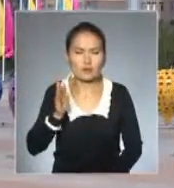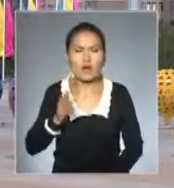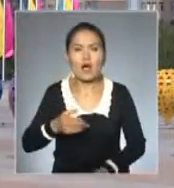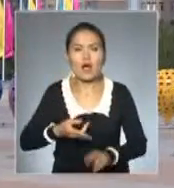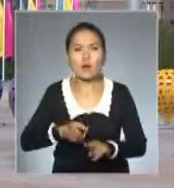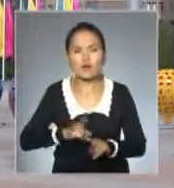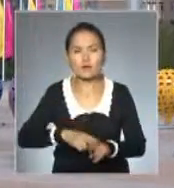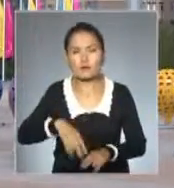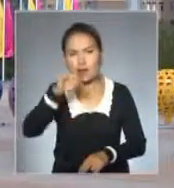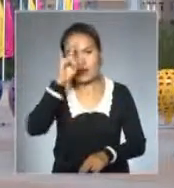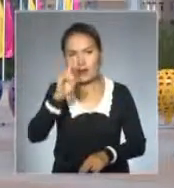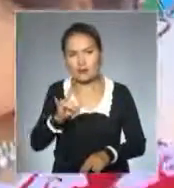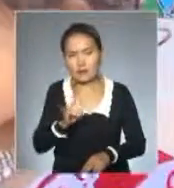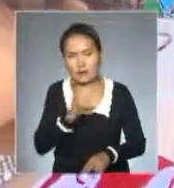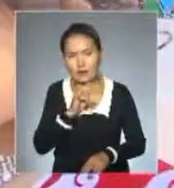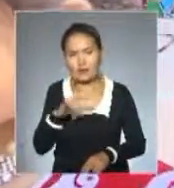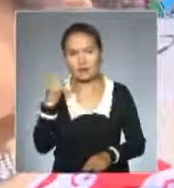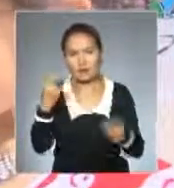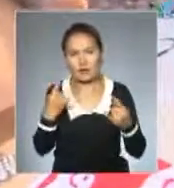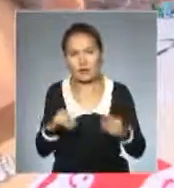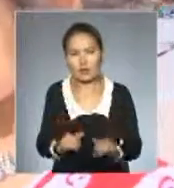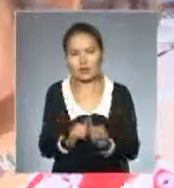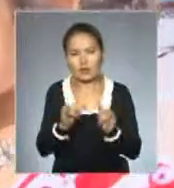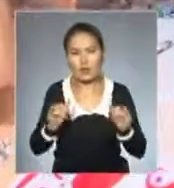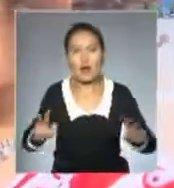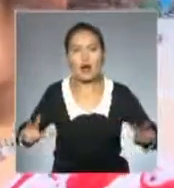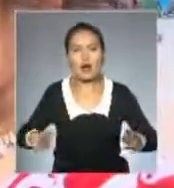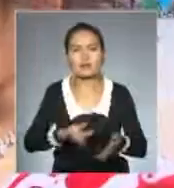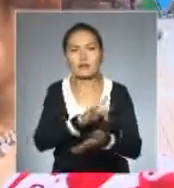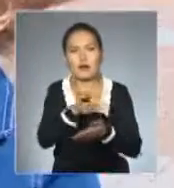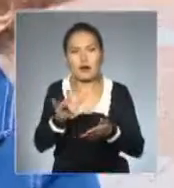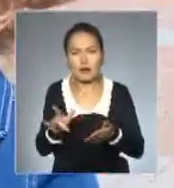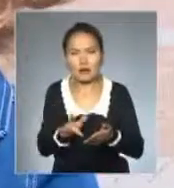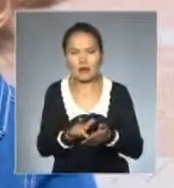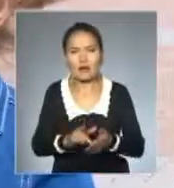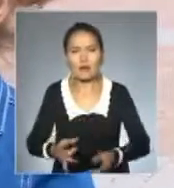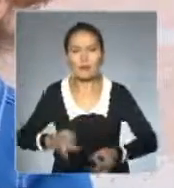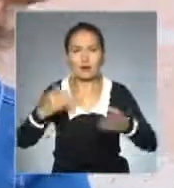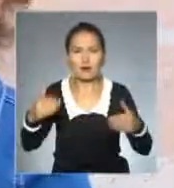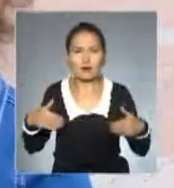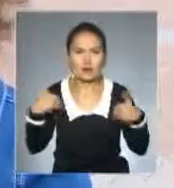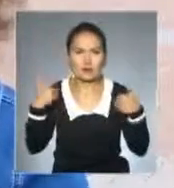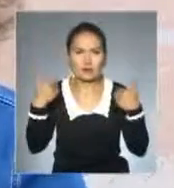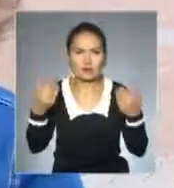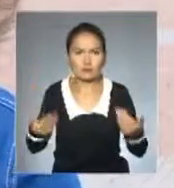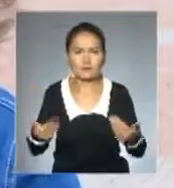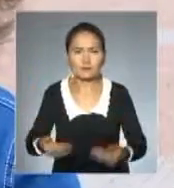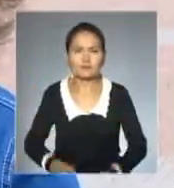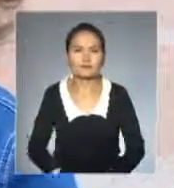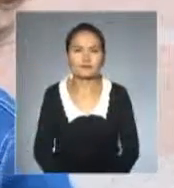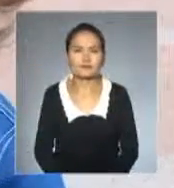Қазақстанда адамдар көбейе берсін. Мен Астана күнімен құттықтаймын. Астана